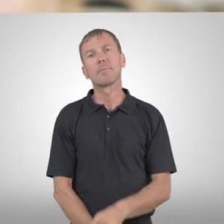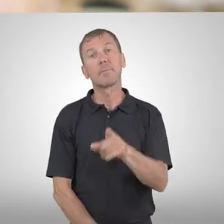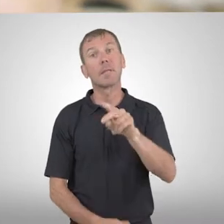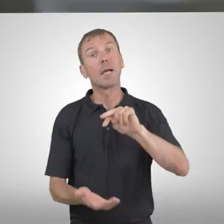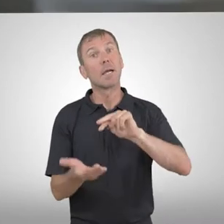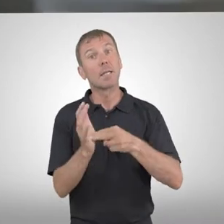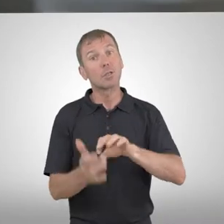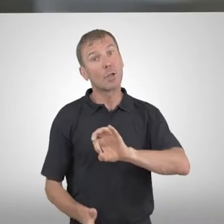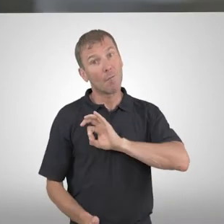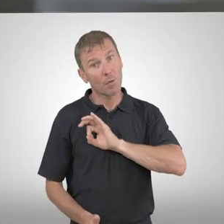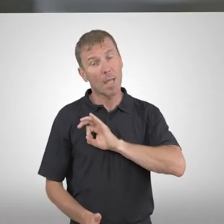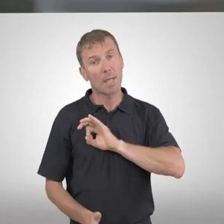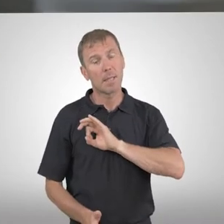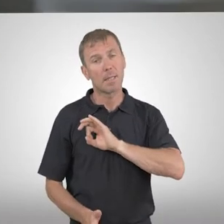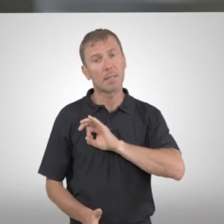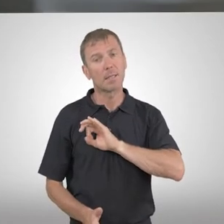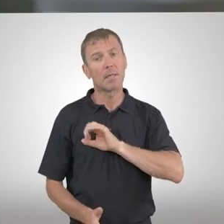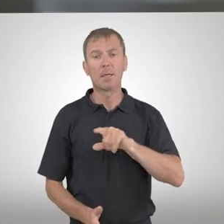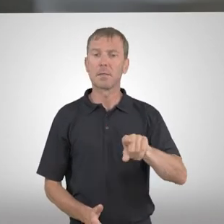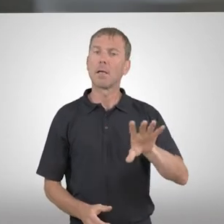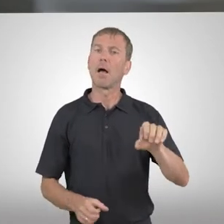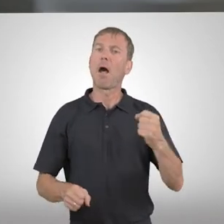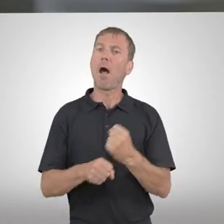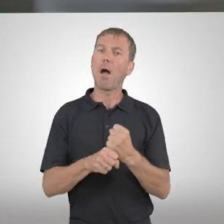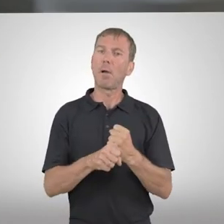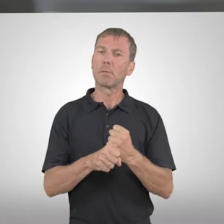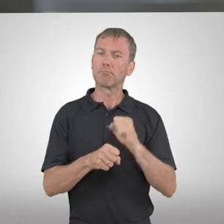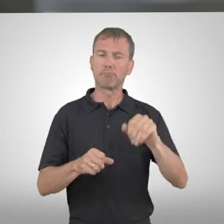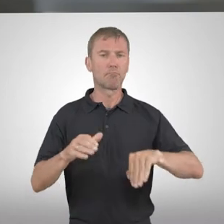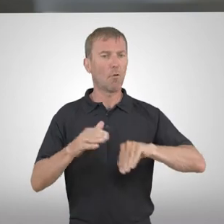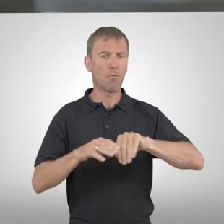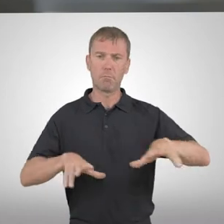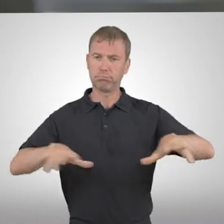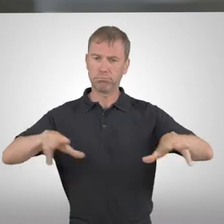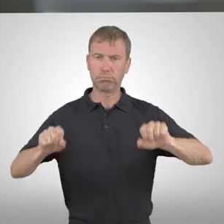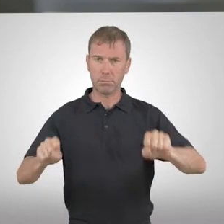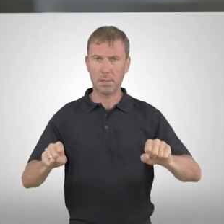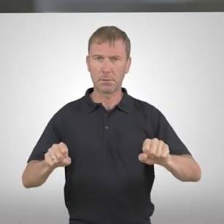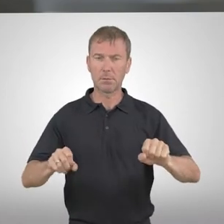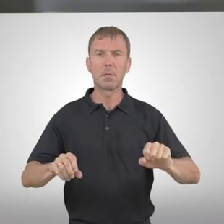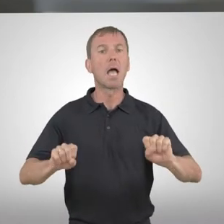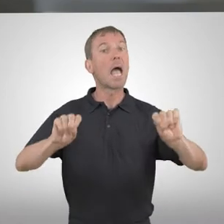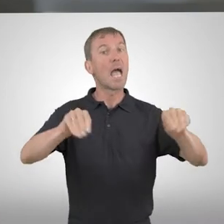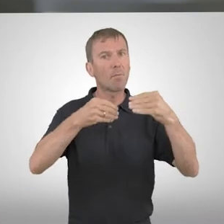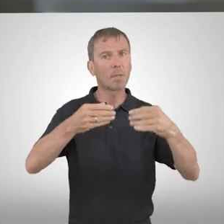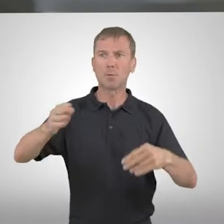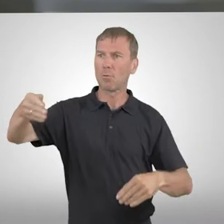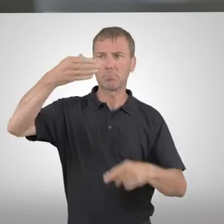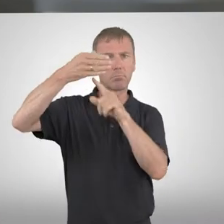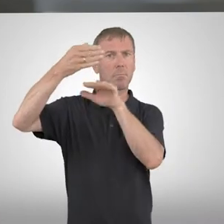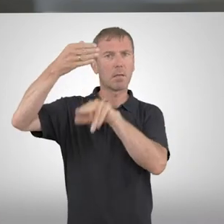Der technische Vorteil dieses Systems ist, dass wir mobil jedem Mitarbeiter Informationen bereitstellen können und